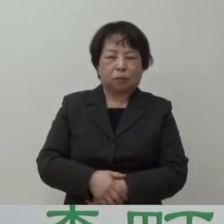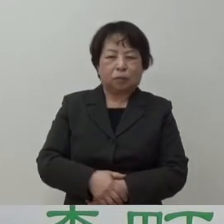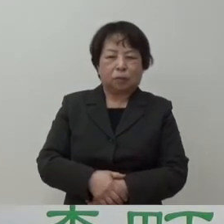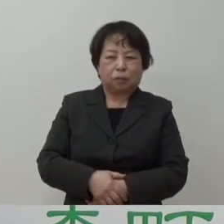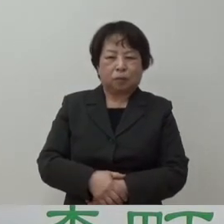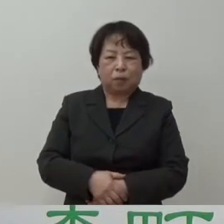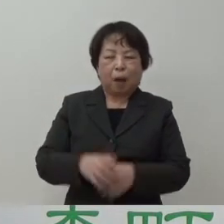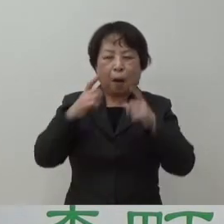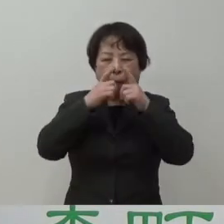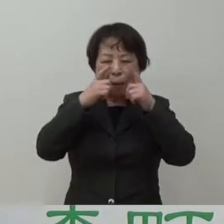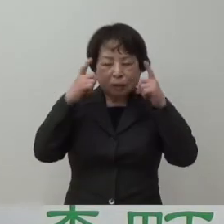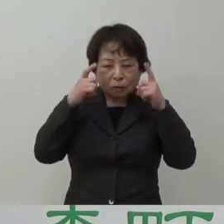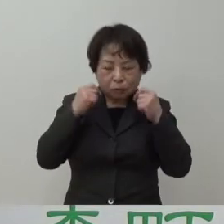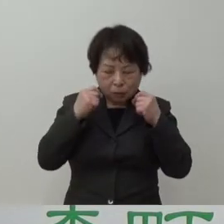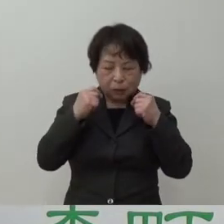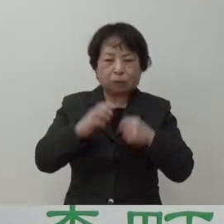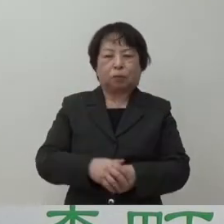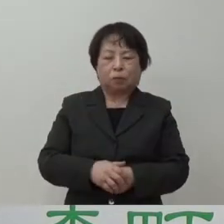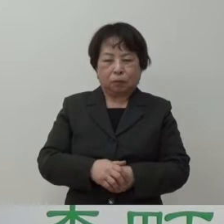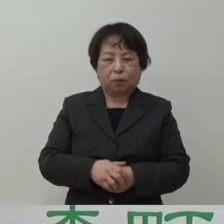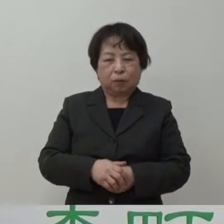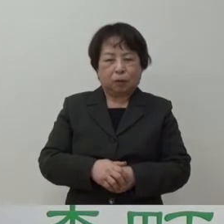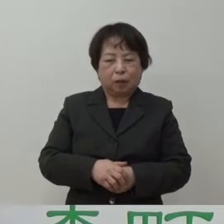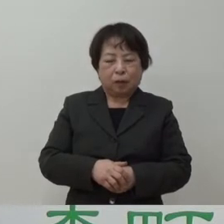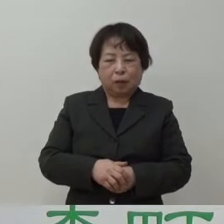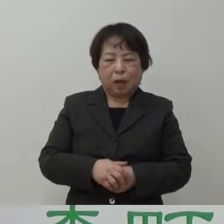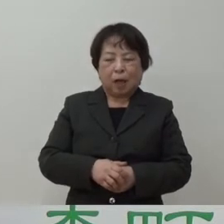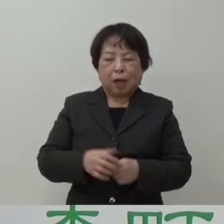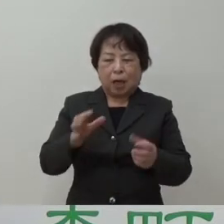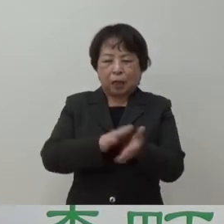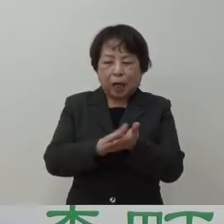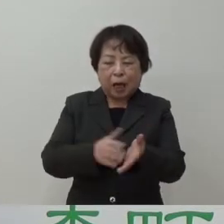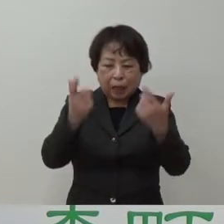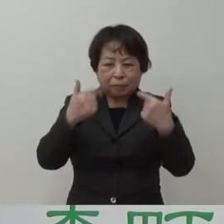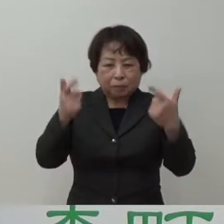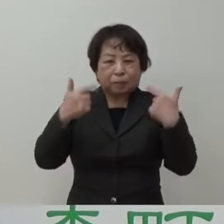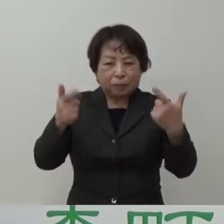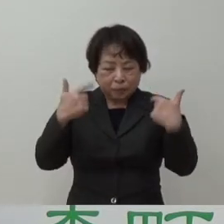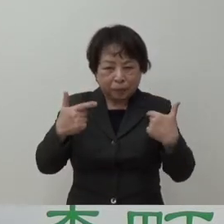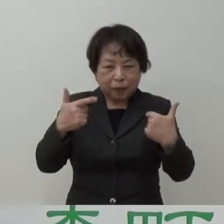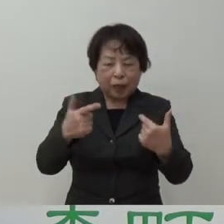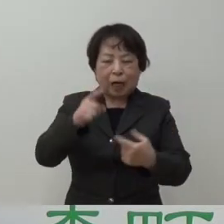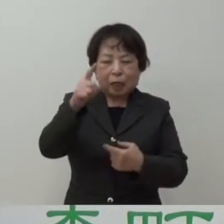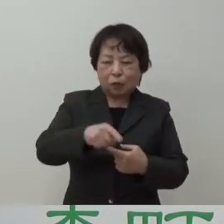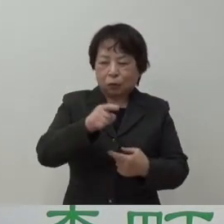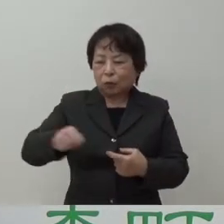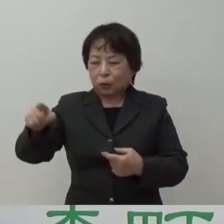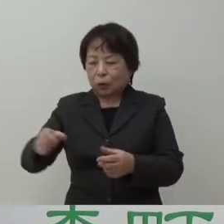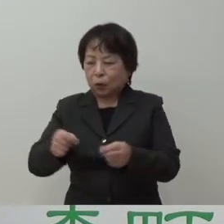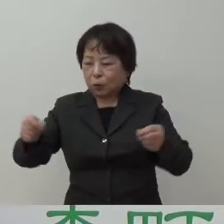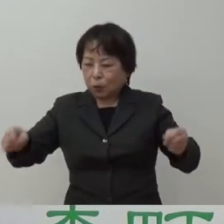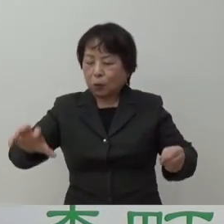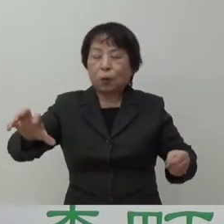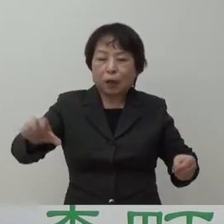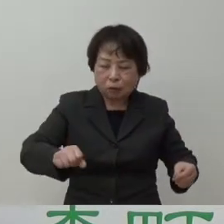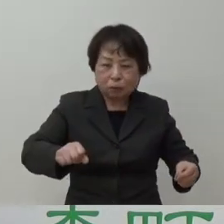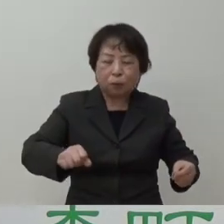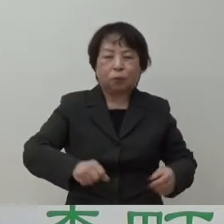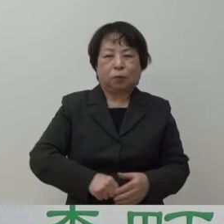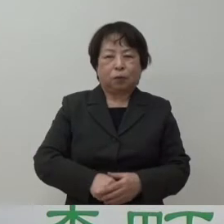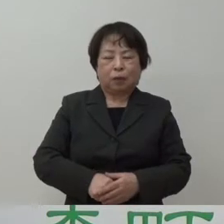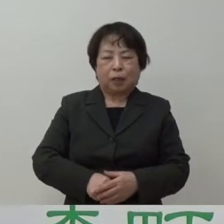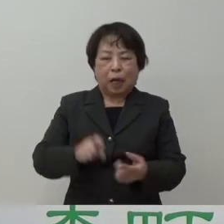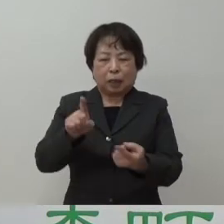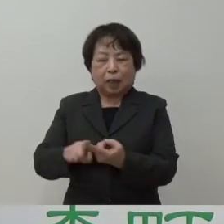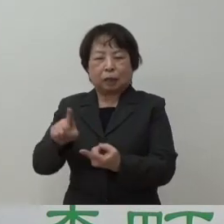マスクの着用、こまめな手洗い、人と人との距離の確保、適切